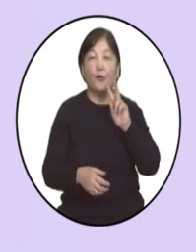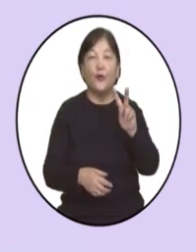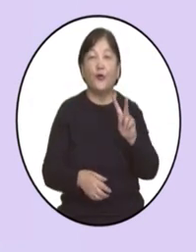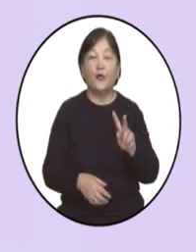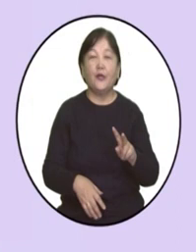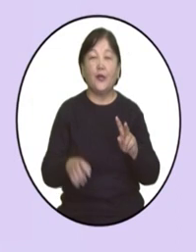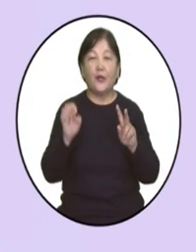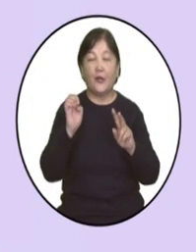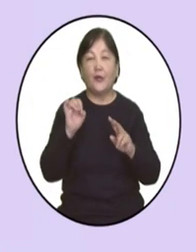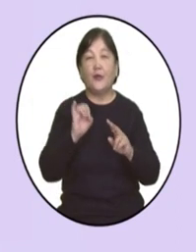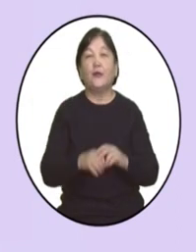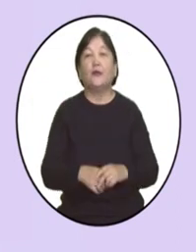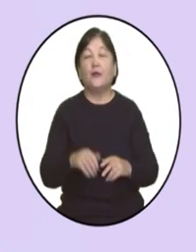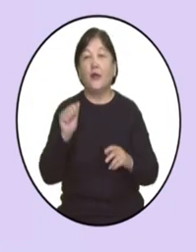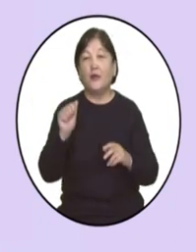2A,